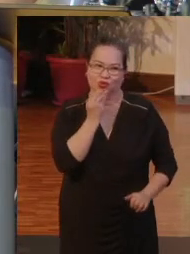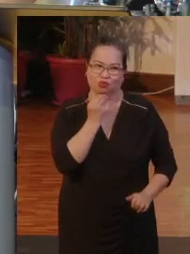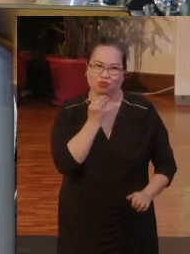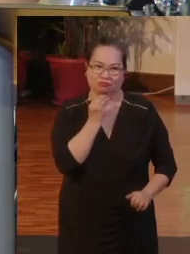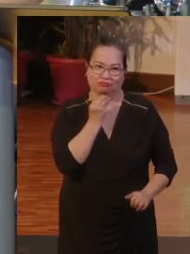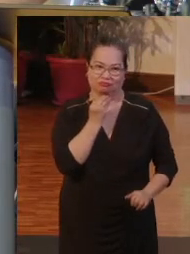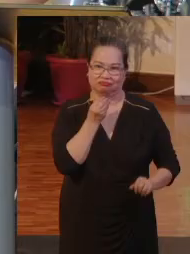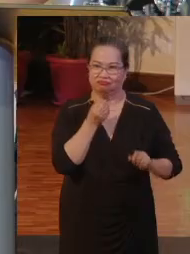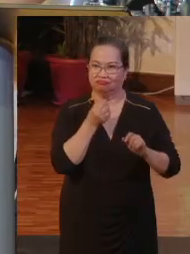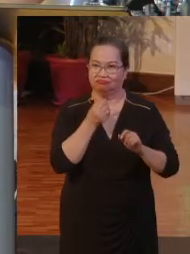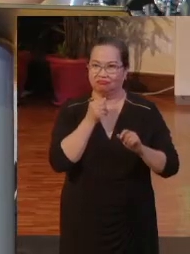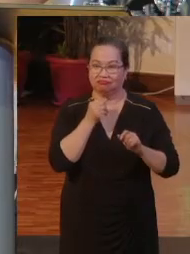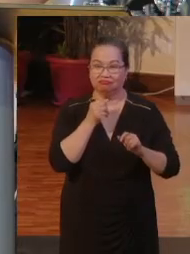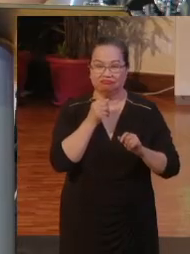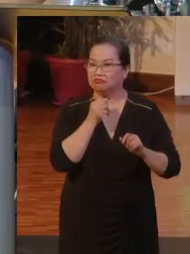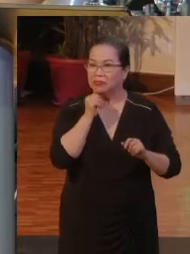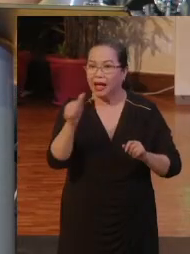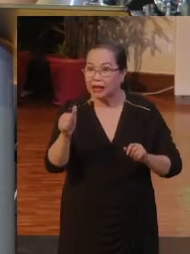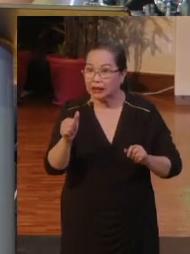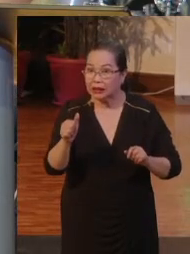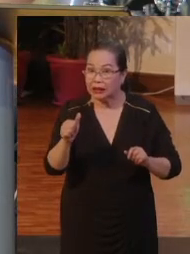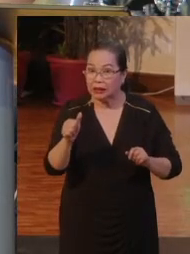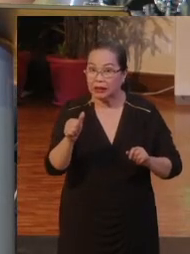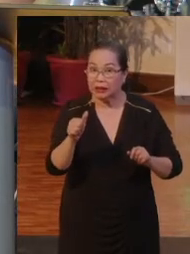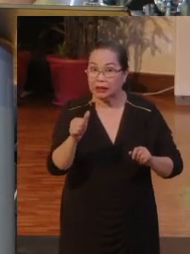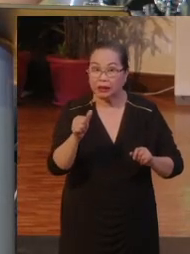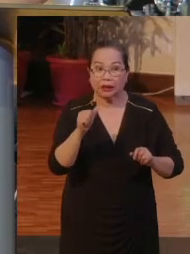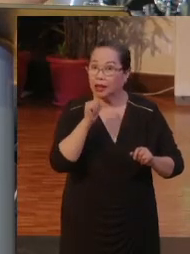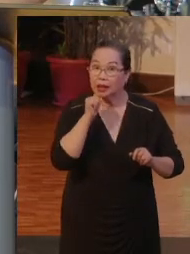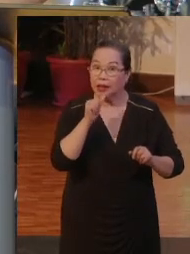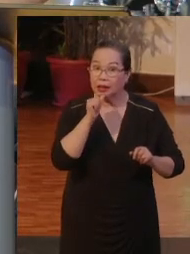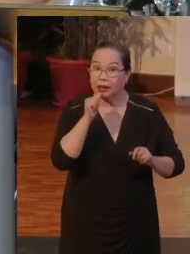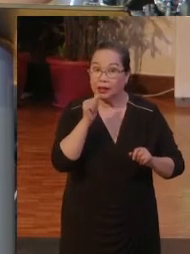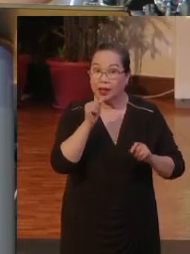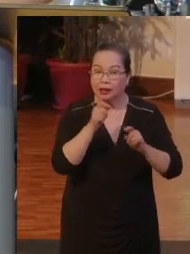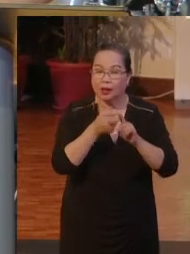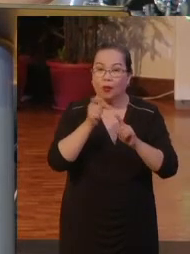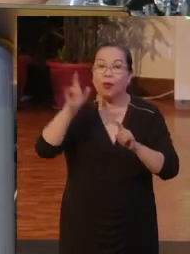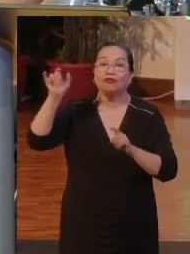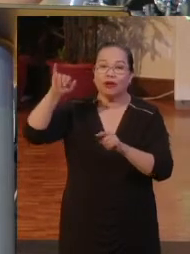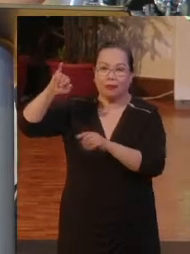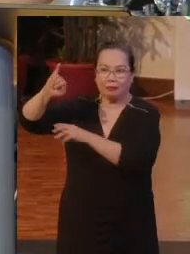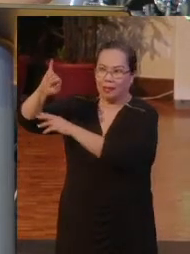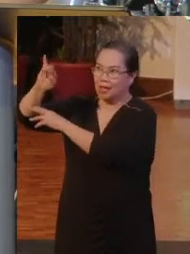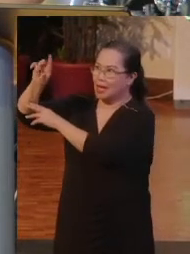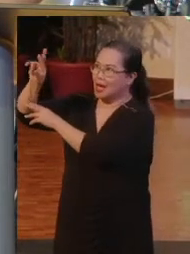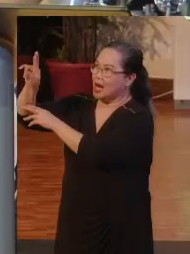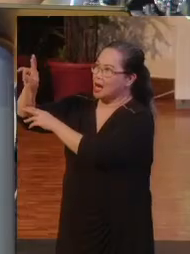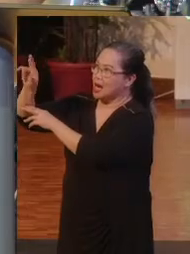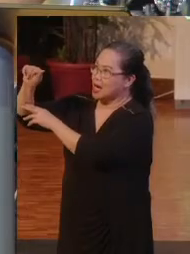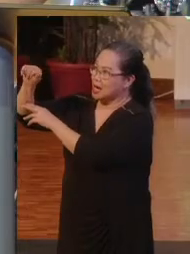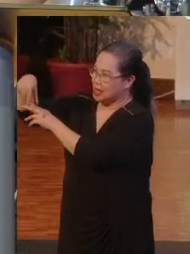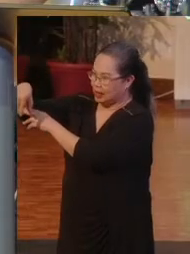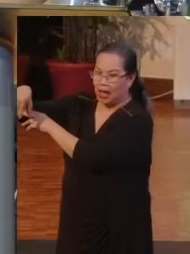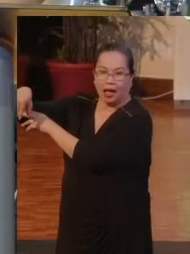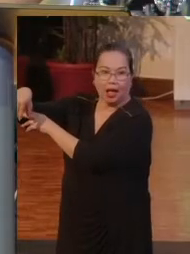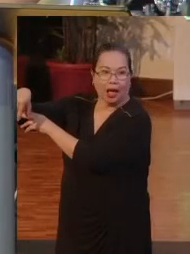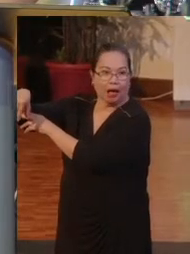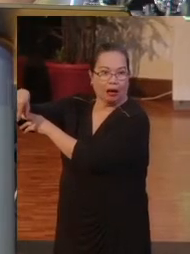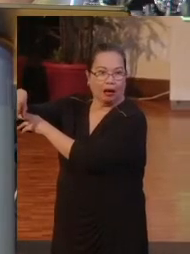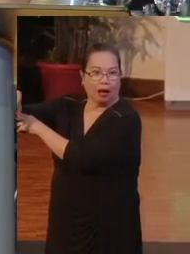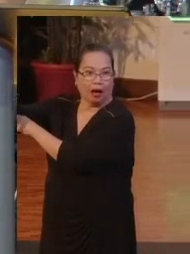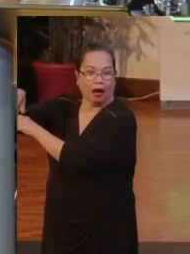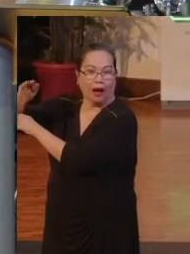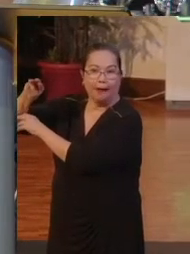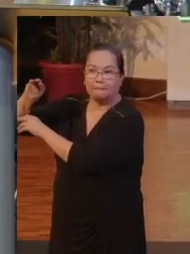pong titignan ang kanyang pinanggalingan, siya po siguro ay Iraqi, no? Doon po nagmula,